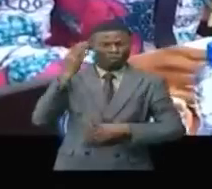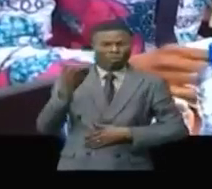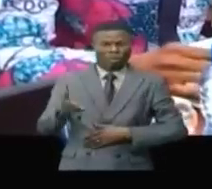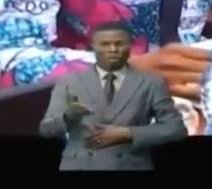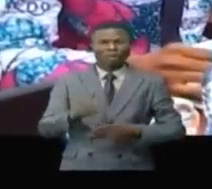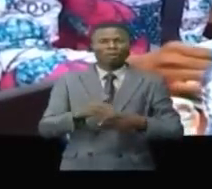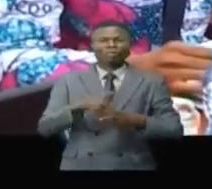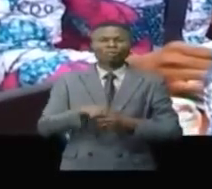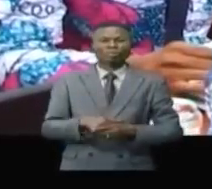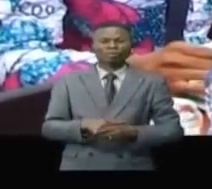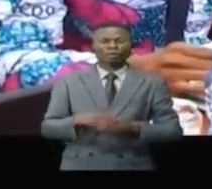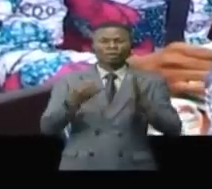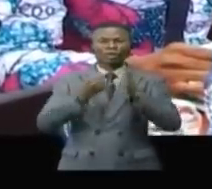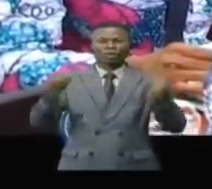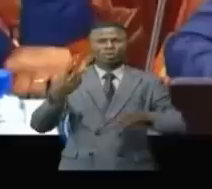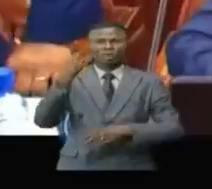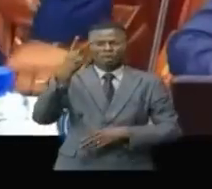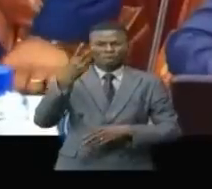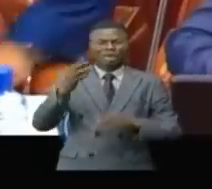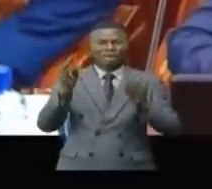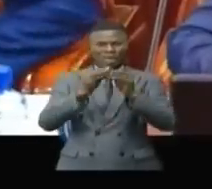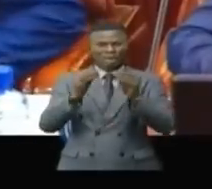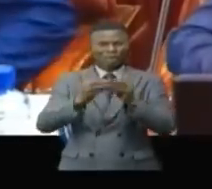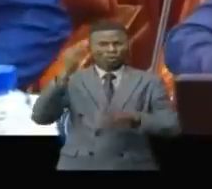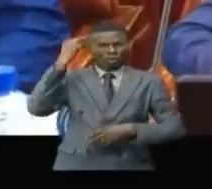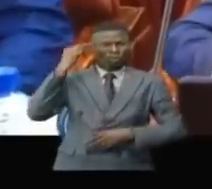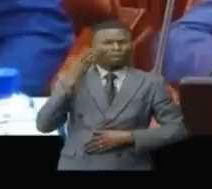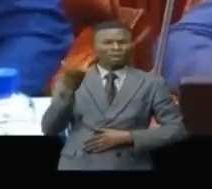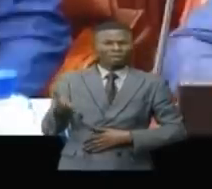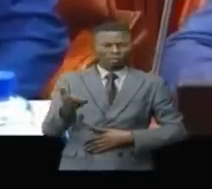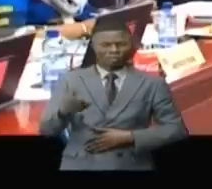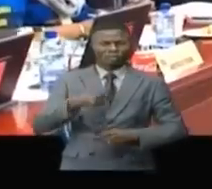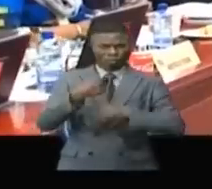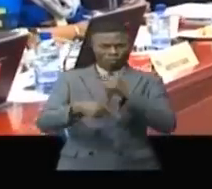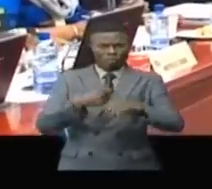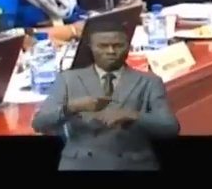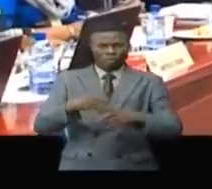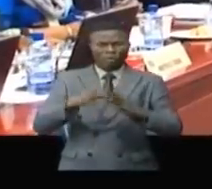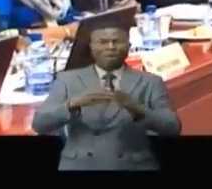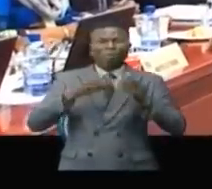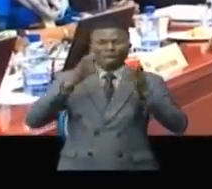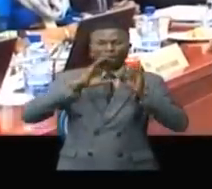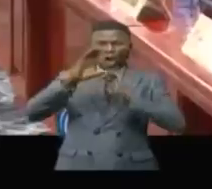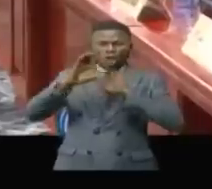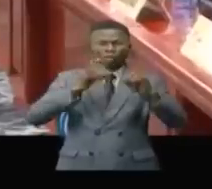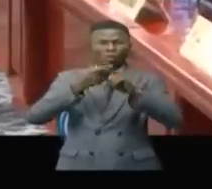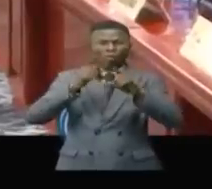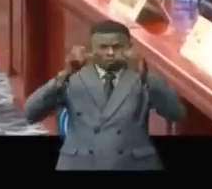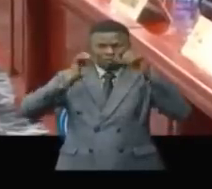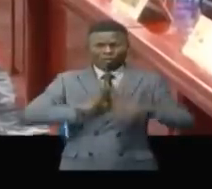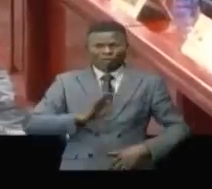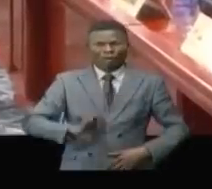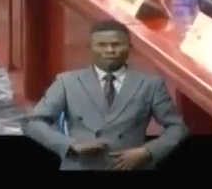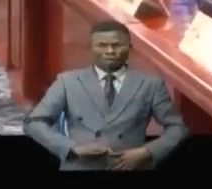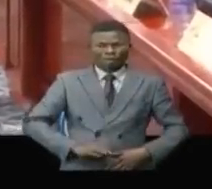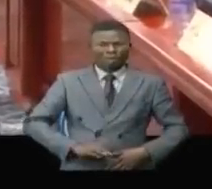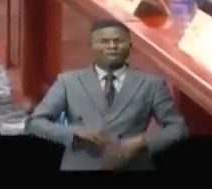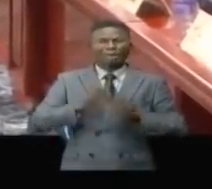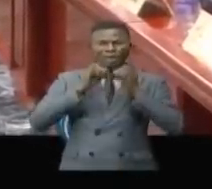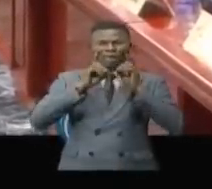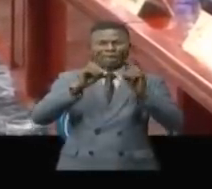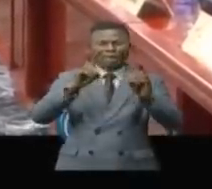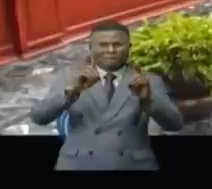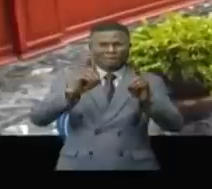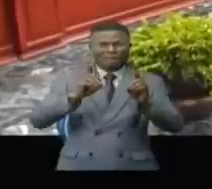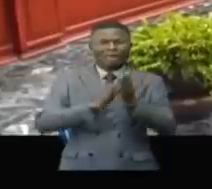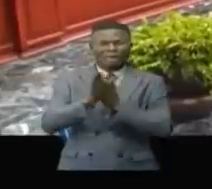présentiel. La 62e réunion du conseil des ministres a démarré par la communication du chef de l'État. Son exposé a entre